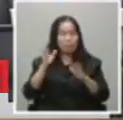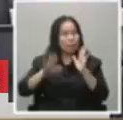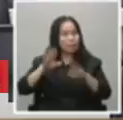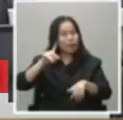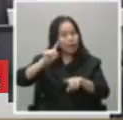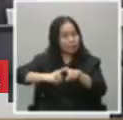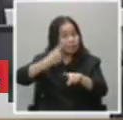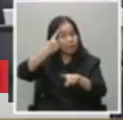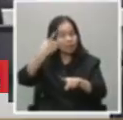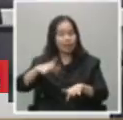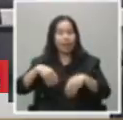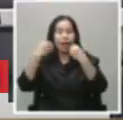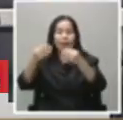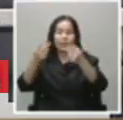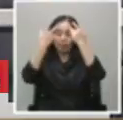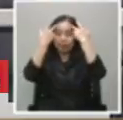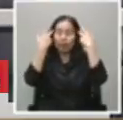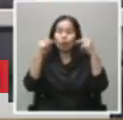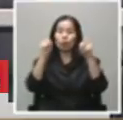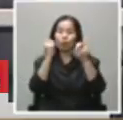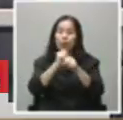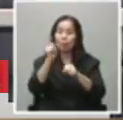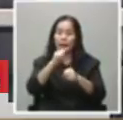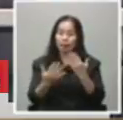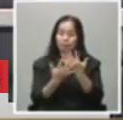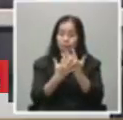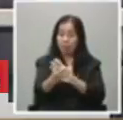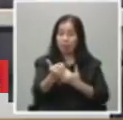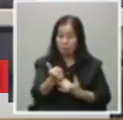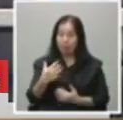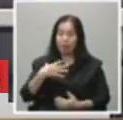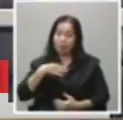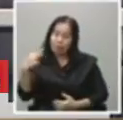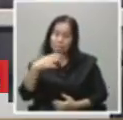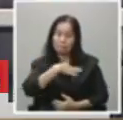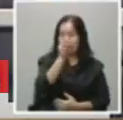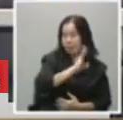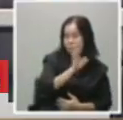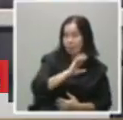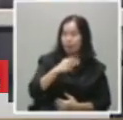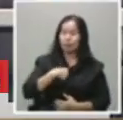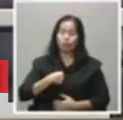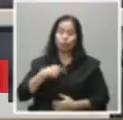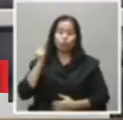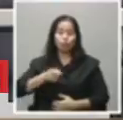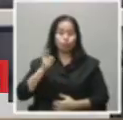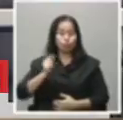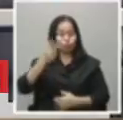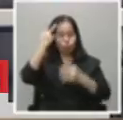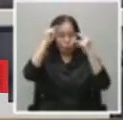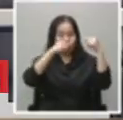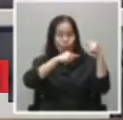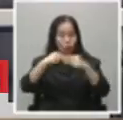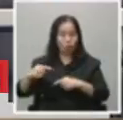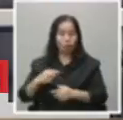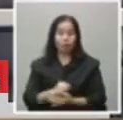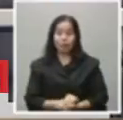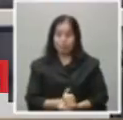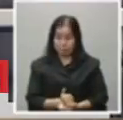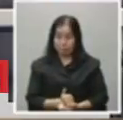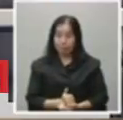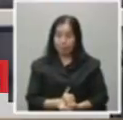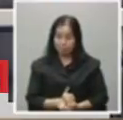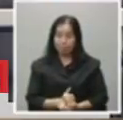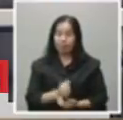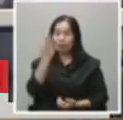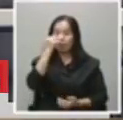ให้ท่านนายกรัฐมนตรีทำประชามติเลือกหรือไม่เลือกให้นายกรัฐมนตรีพลเอกประยุทธ์จันทร์โอชาเป็นนายกรัฐมนตรีอีกหรือไม่เห